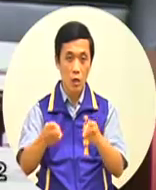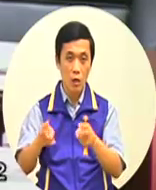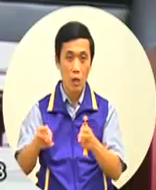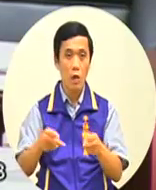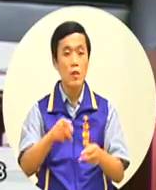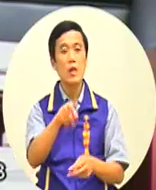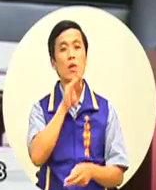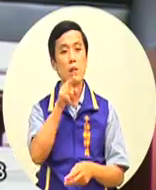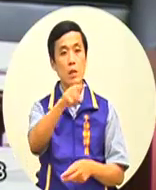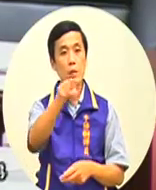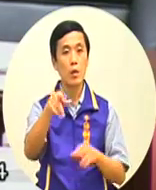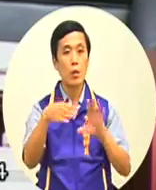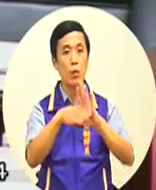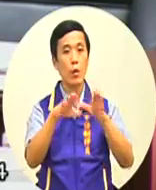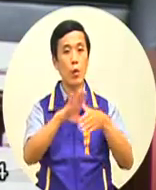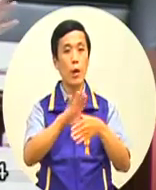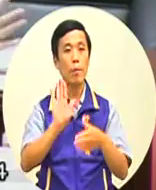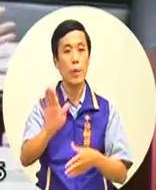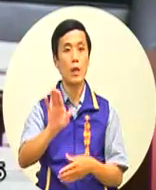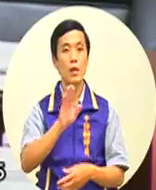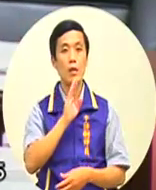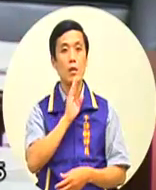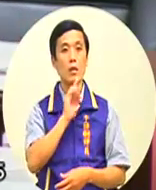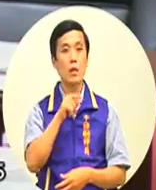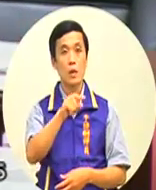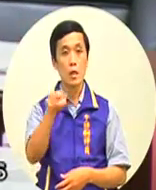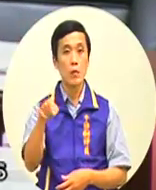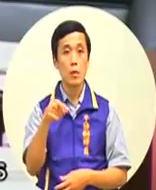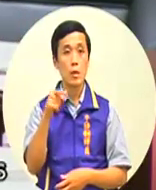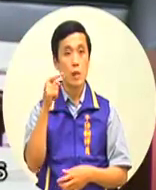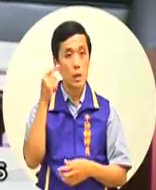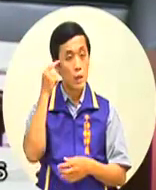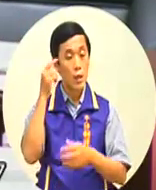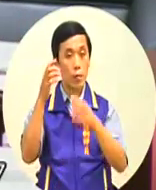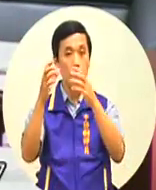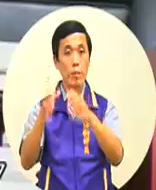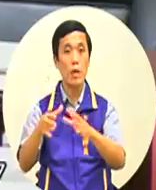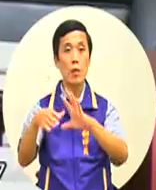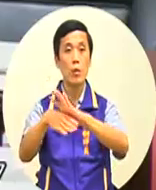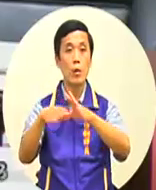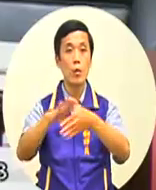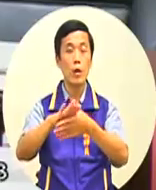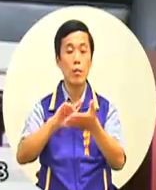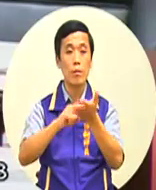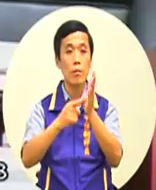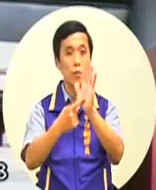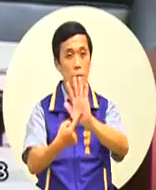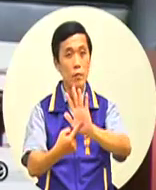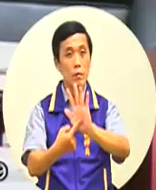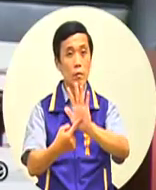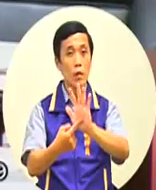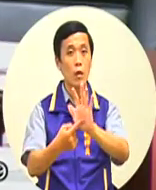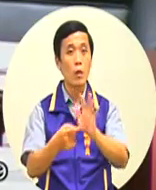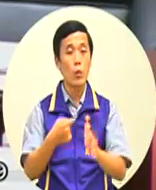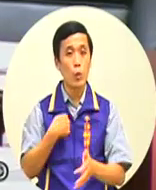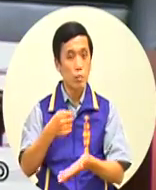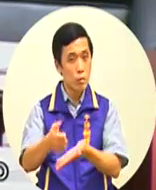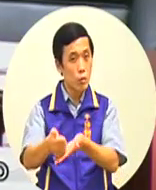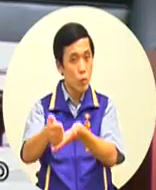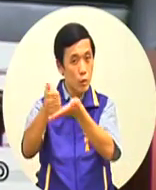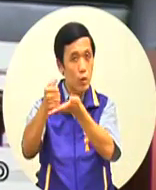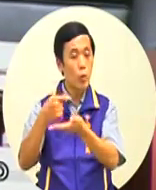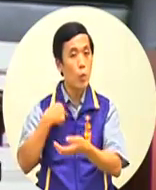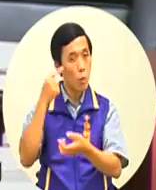文化嘛，那他们要做这样子 的文化我是尊重，我没有意